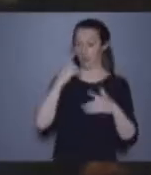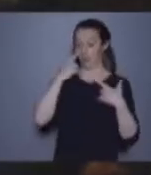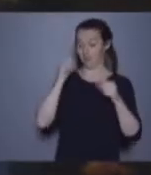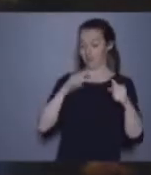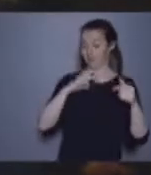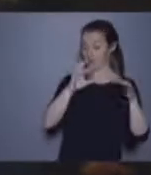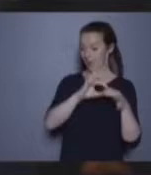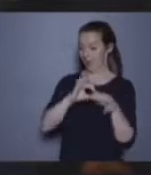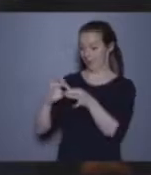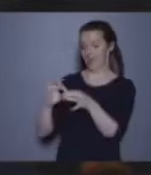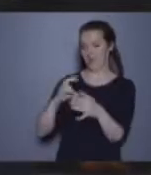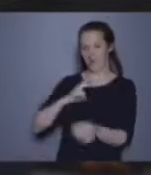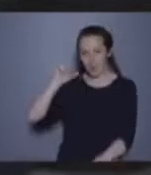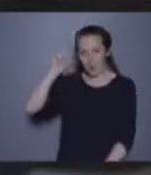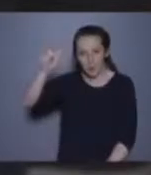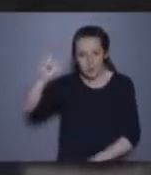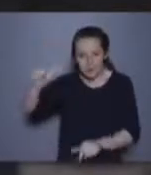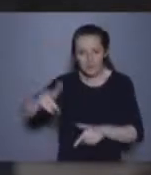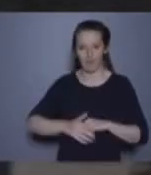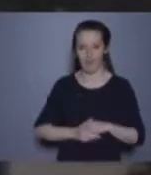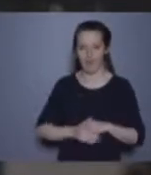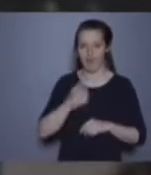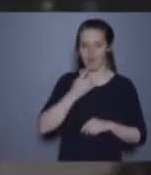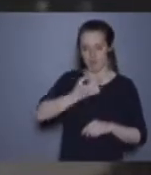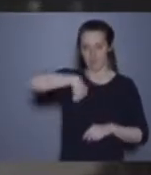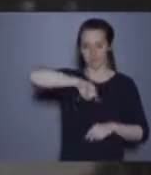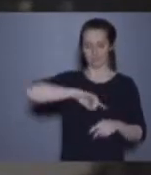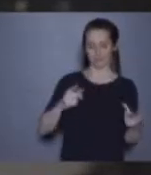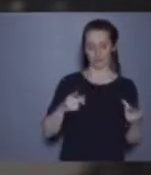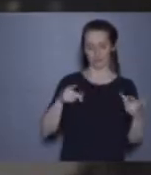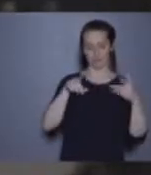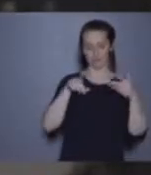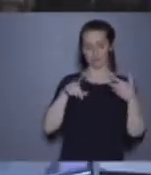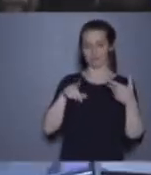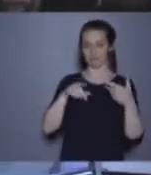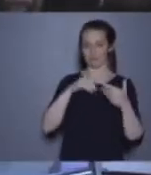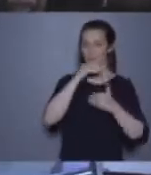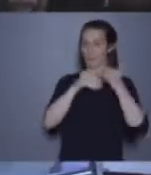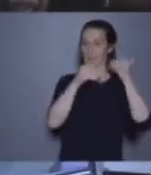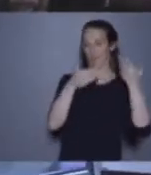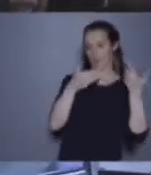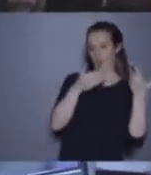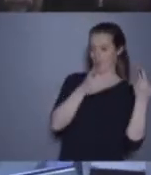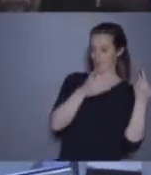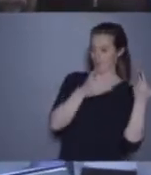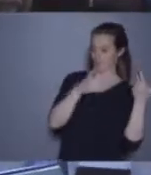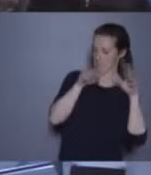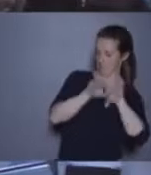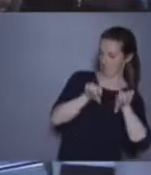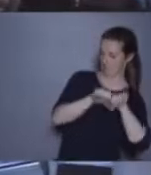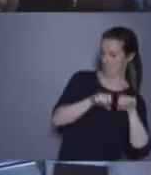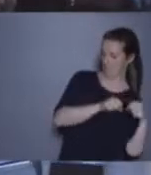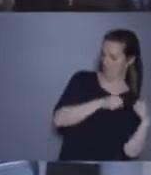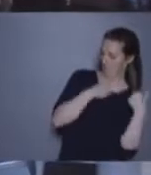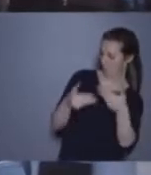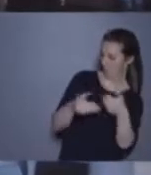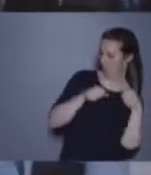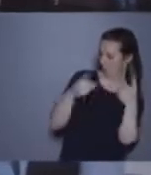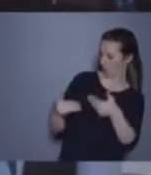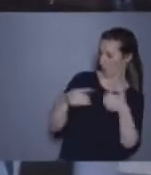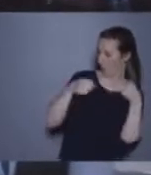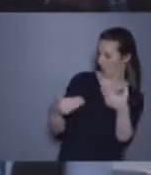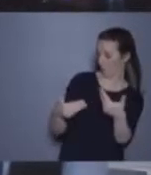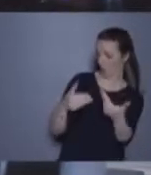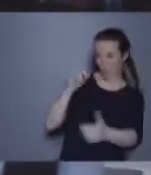Eux sont cohérents. Donc nous, quand nous fabriquons un programme, quand nous proposons des mesures, évidemment que c'est une cohérence